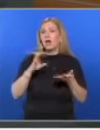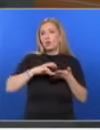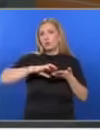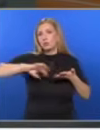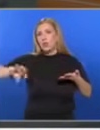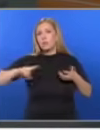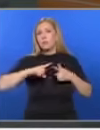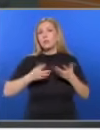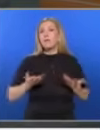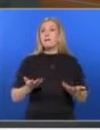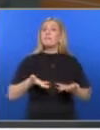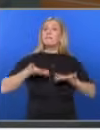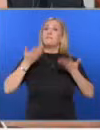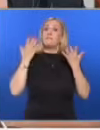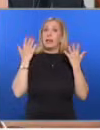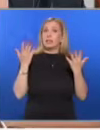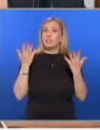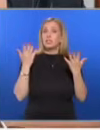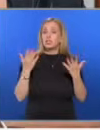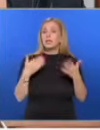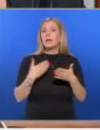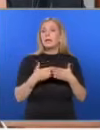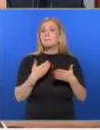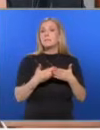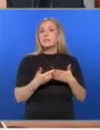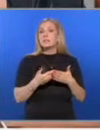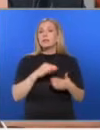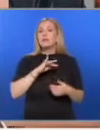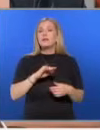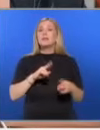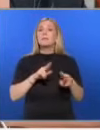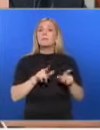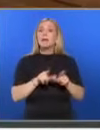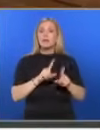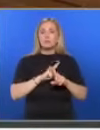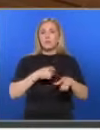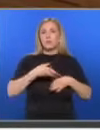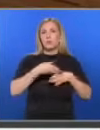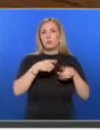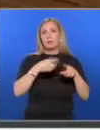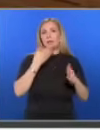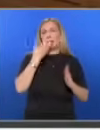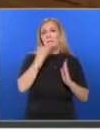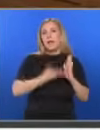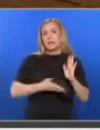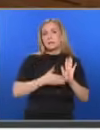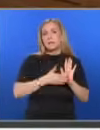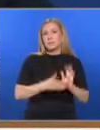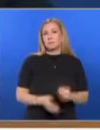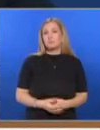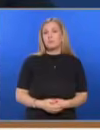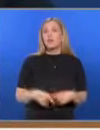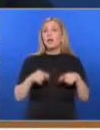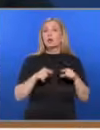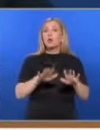Отцепилите се от величие и сега независими депутати, близки до Ивелин Михайлов, няма да подкрепят декларацията на ППДП.